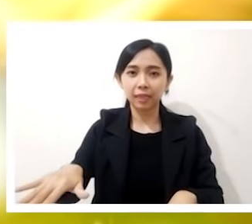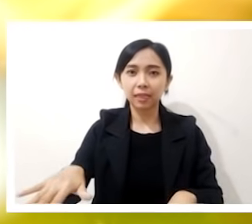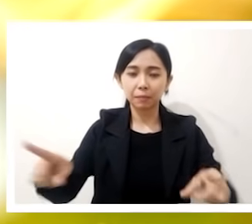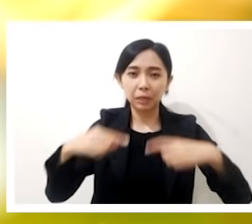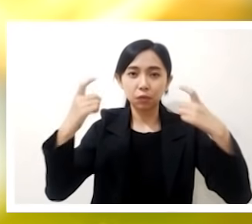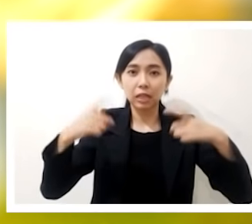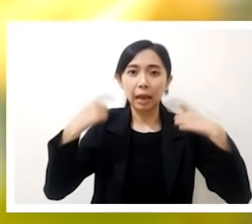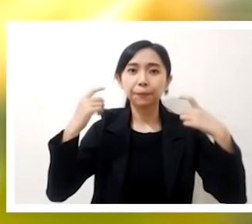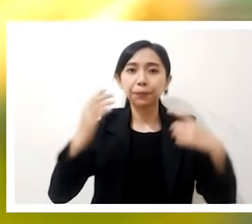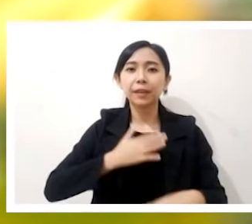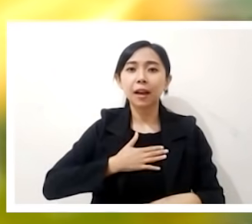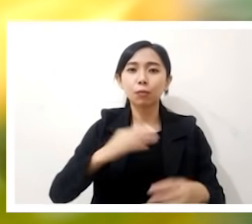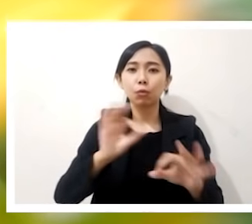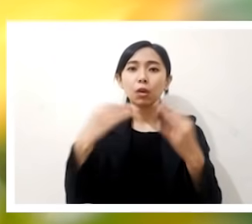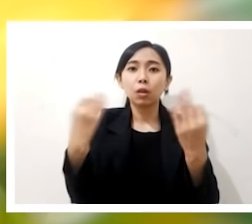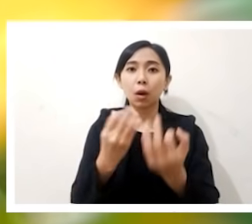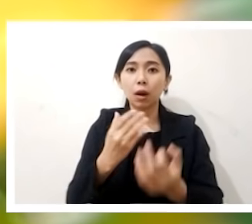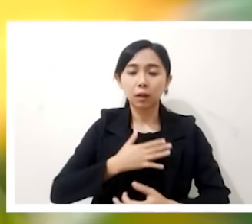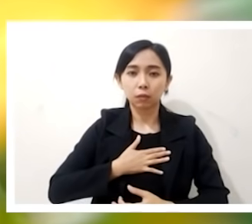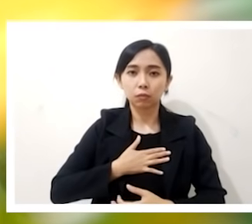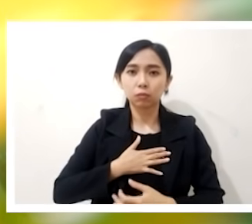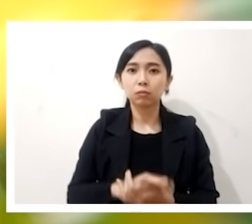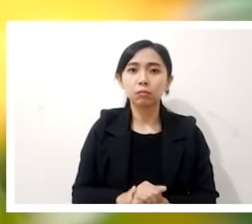berdosa, aku dan keluarga aku.